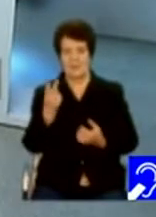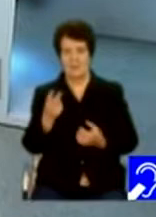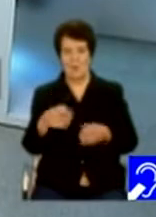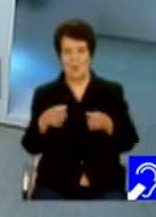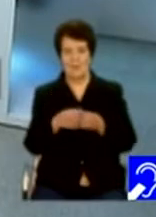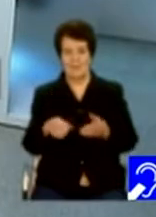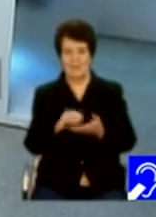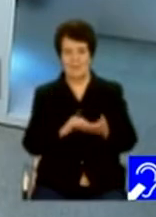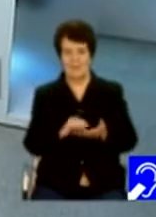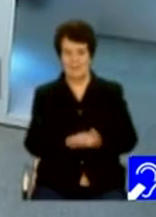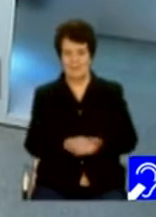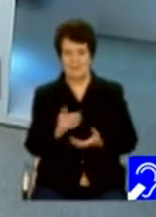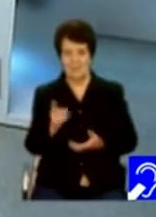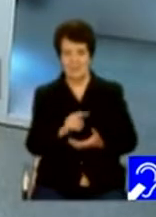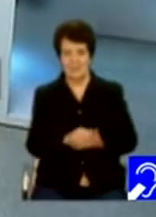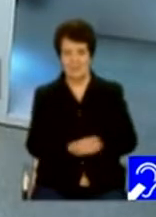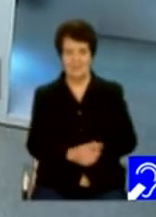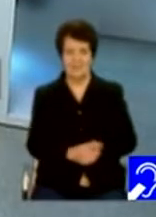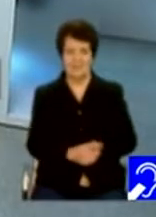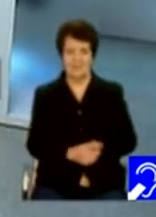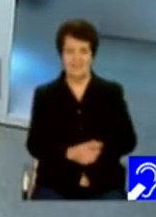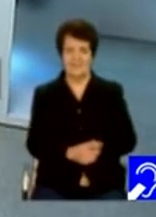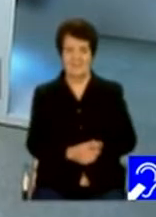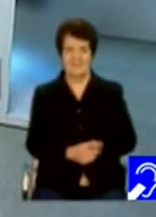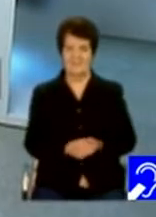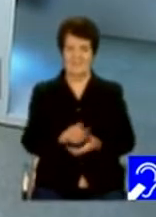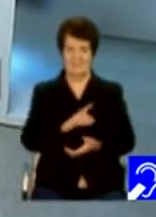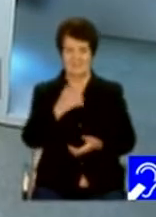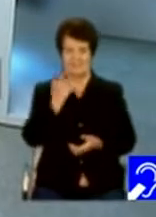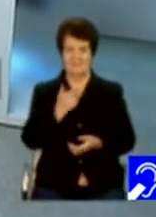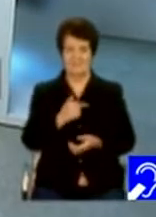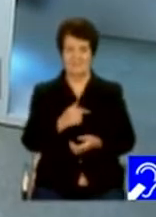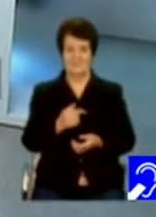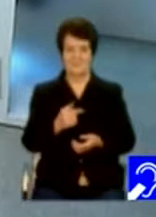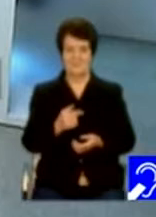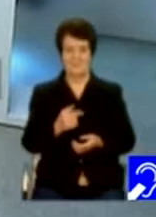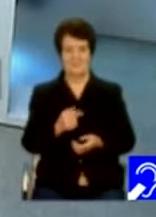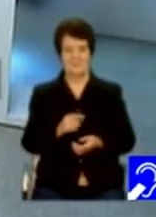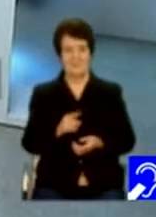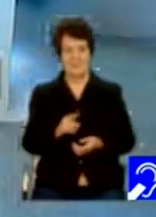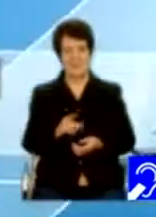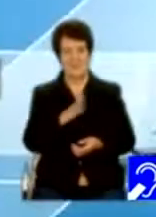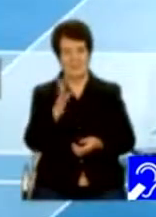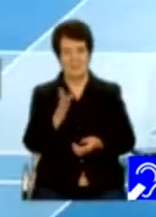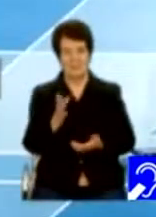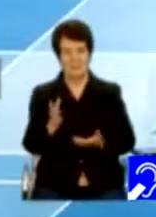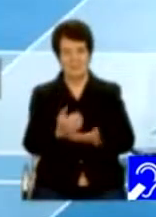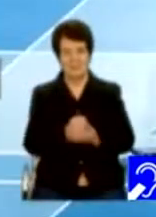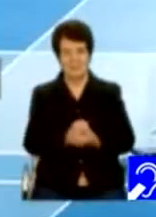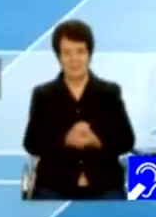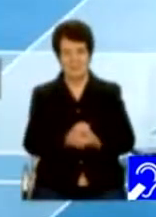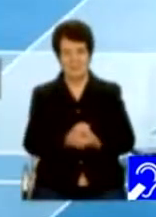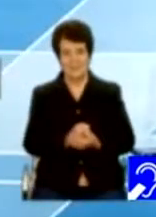partide reprezentanții unii lângă altul. Care așa lipsește numai Rizea din platou, rest tot e regulă. N-a fost implicat în